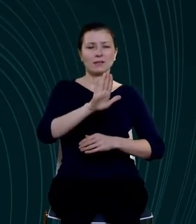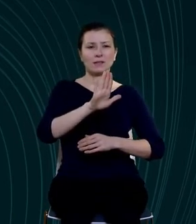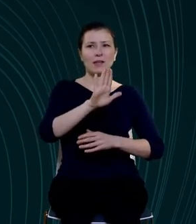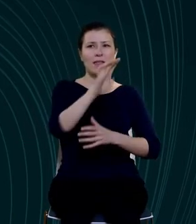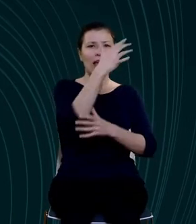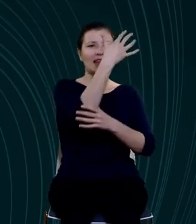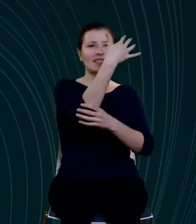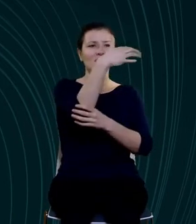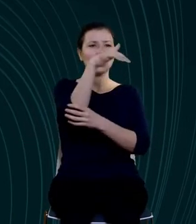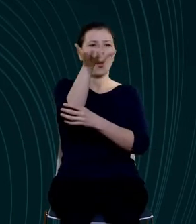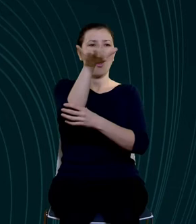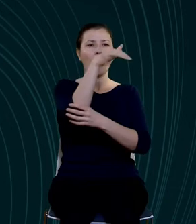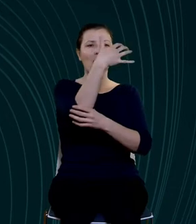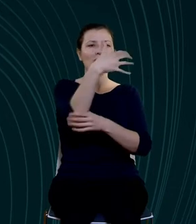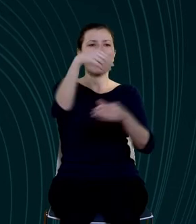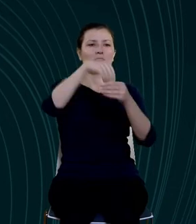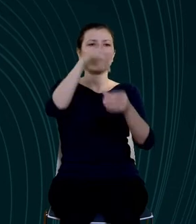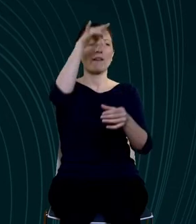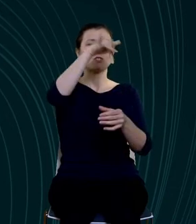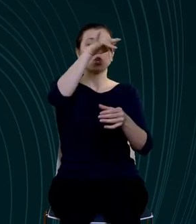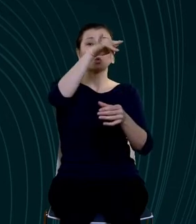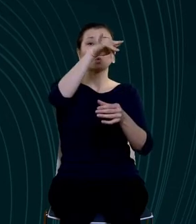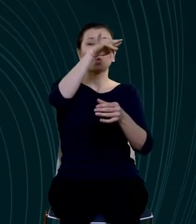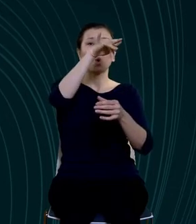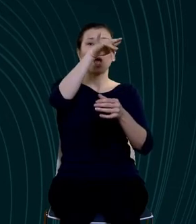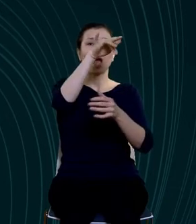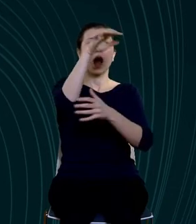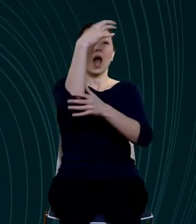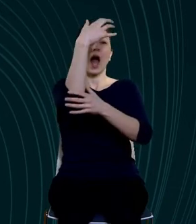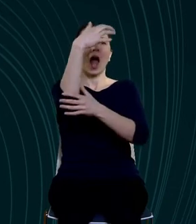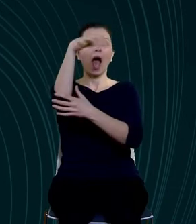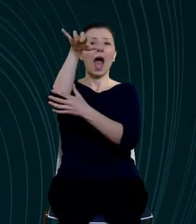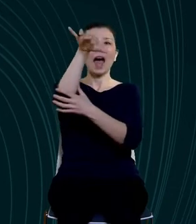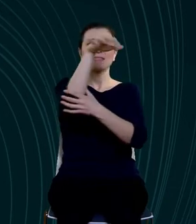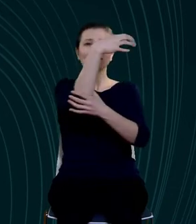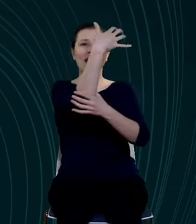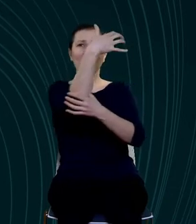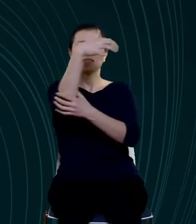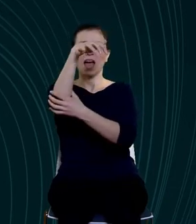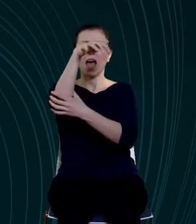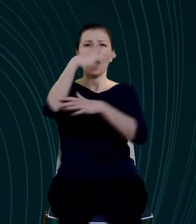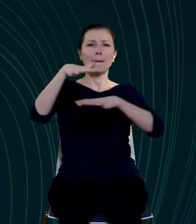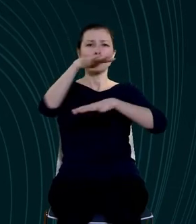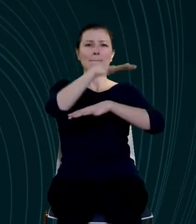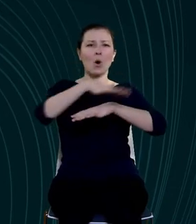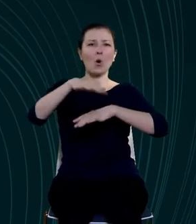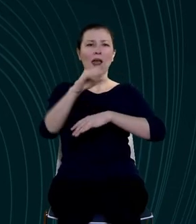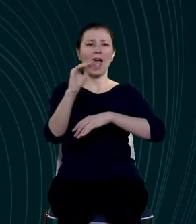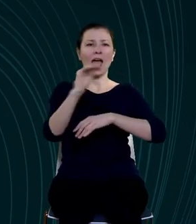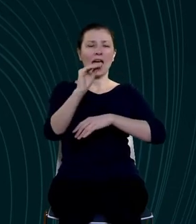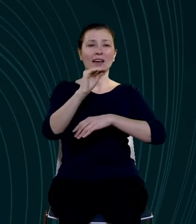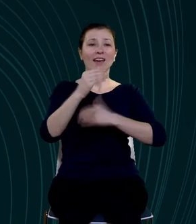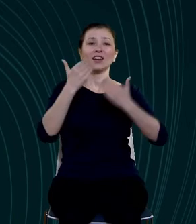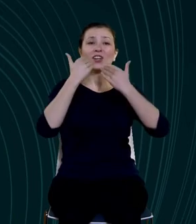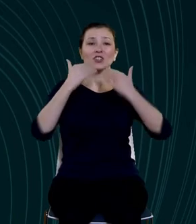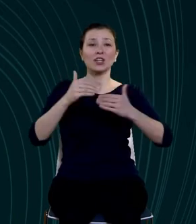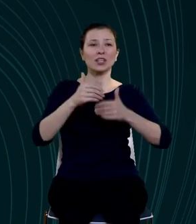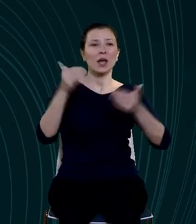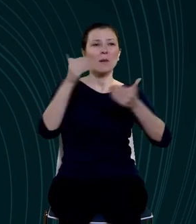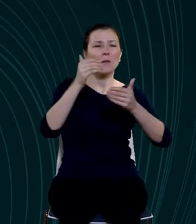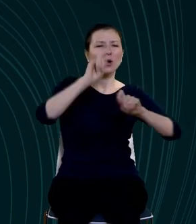805903. Te sondy wyposażone są w anteny izotropowe pola E, które pozwalają na rejestrację